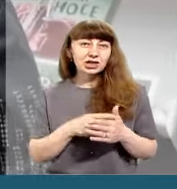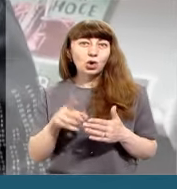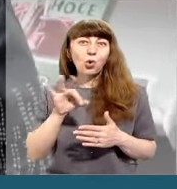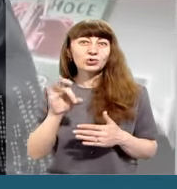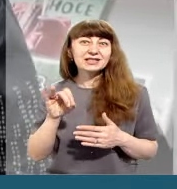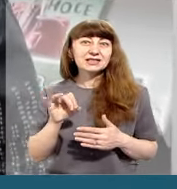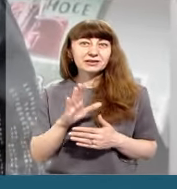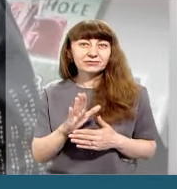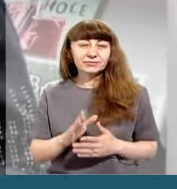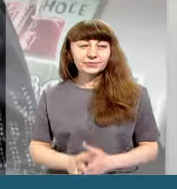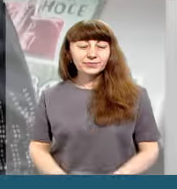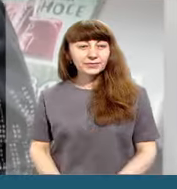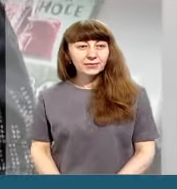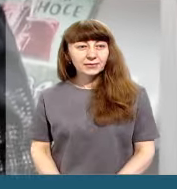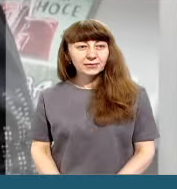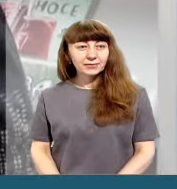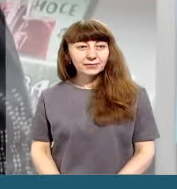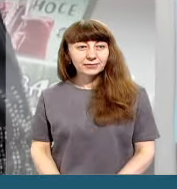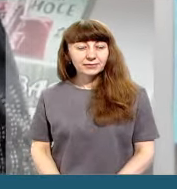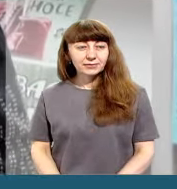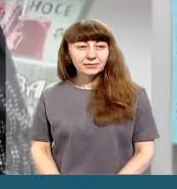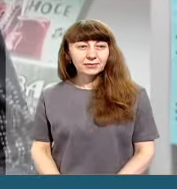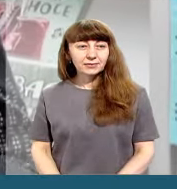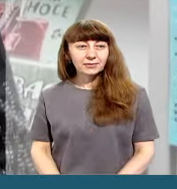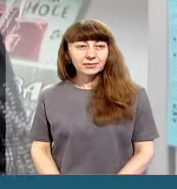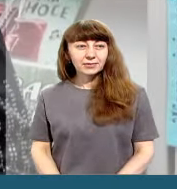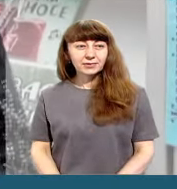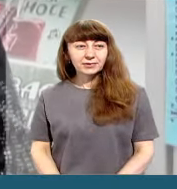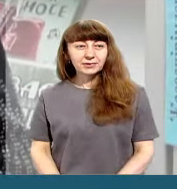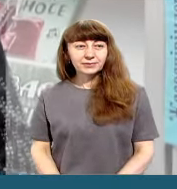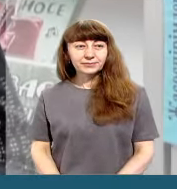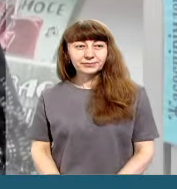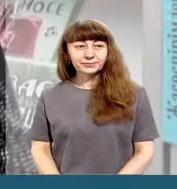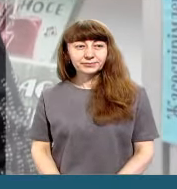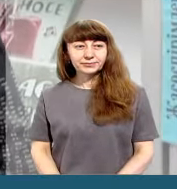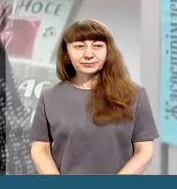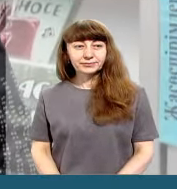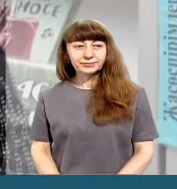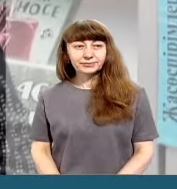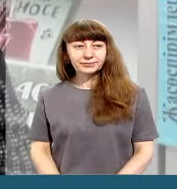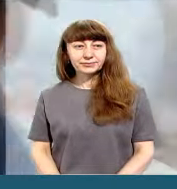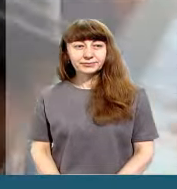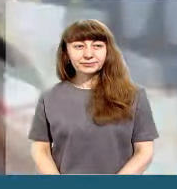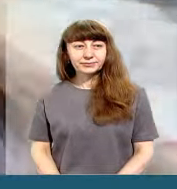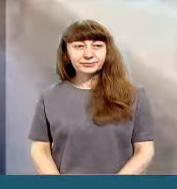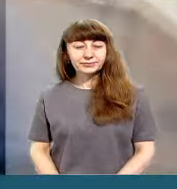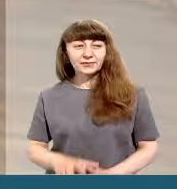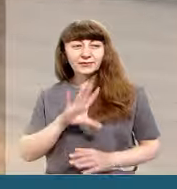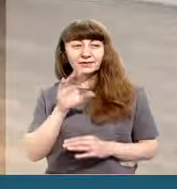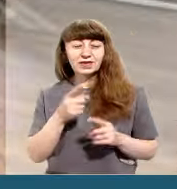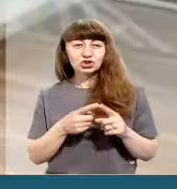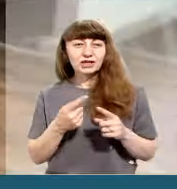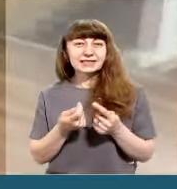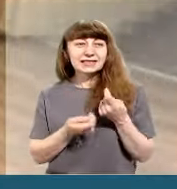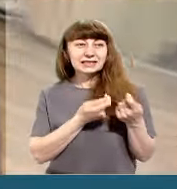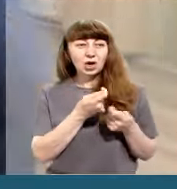пишут свое отношение к прочитанному, да, а потом им еще это надо все выучить и все это красиво и артистично показать на сцене. Вся суть в